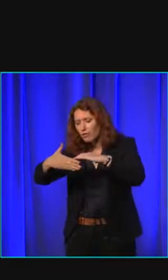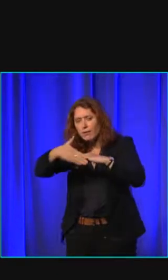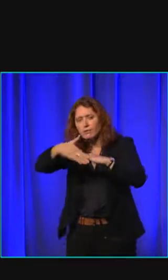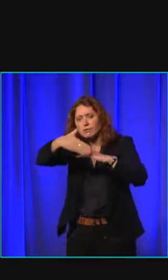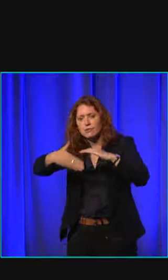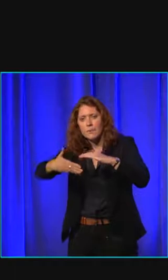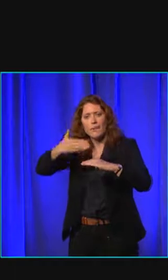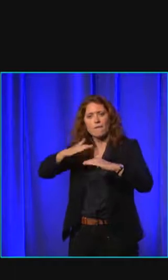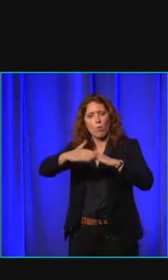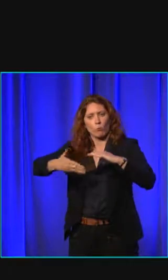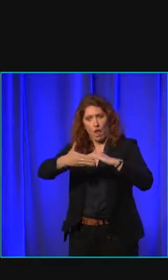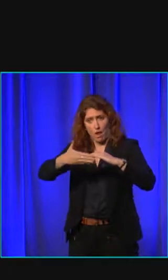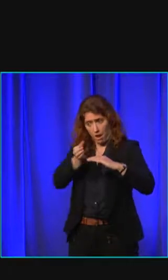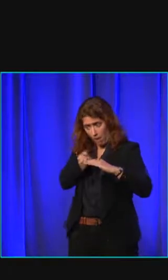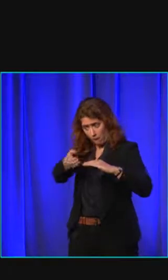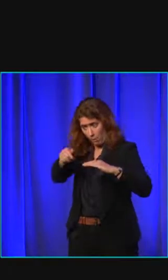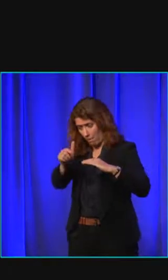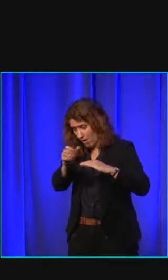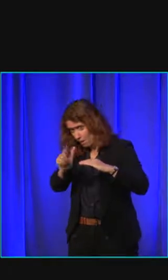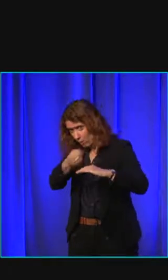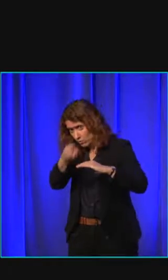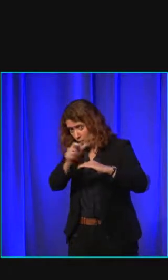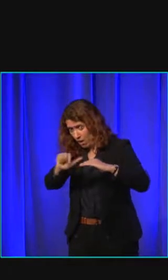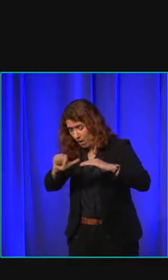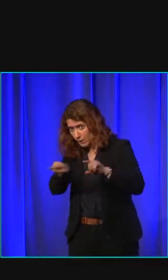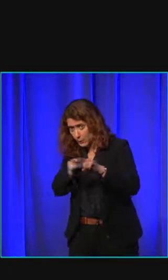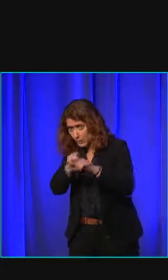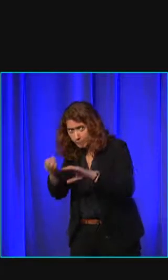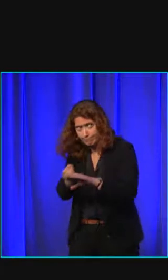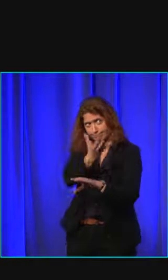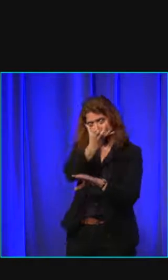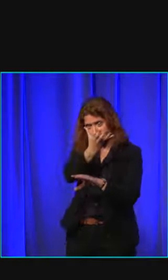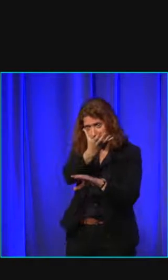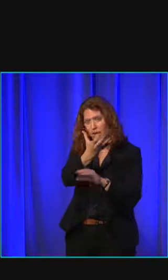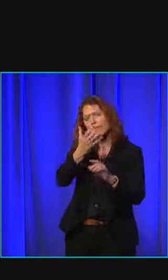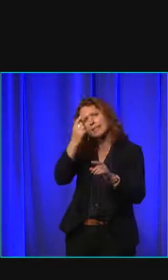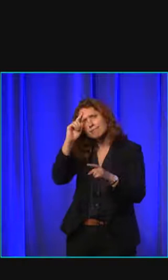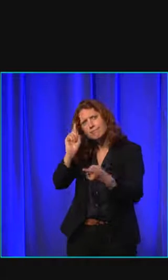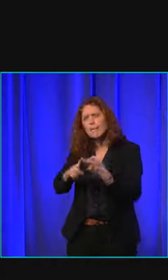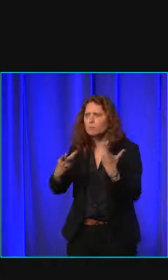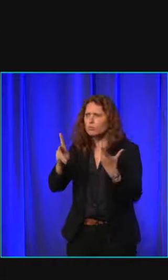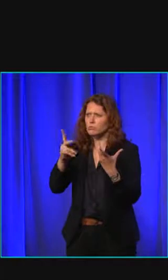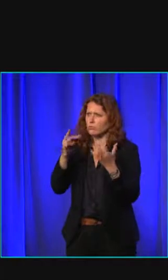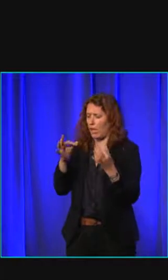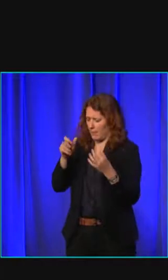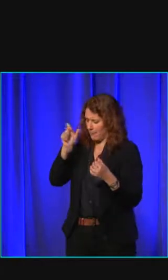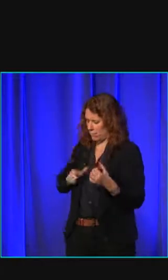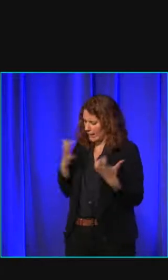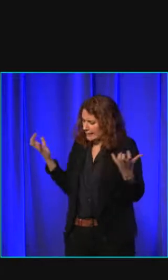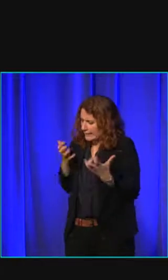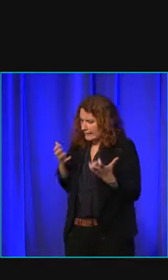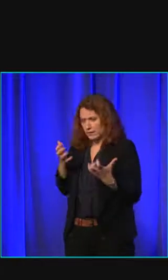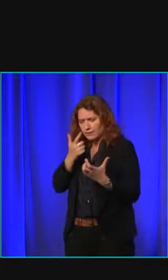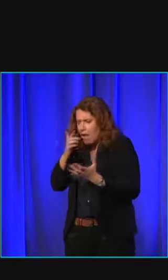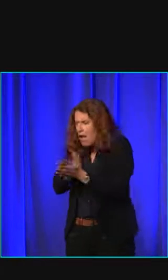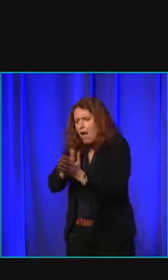en direction du cortex prémoteur et ce sont des informations qui sont plus en lien avec la motivation et l'intention du sujet.